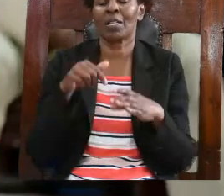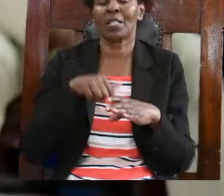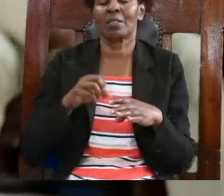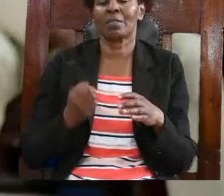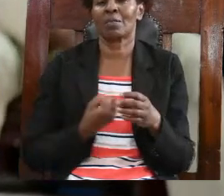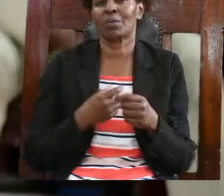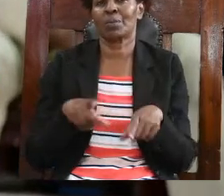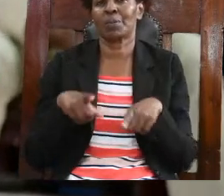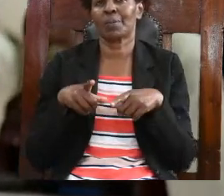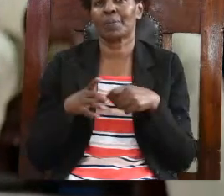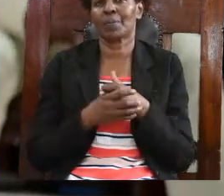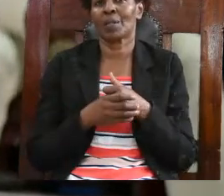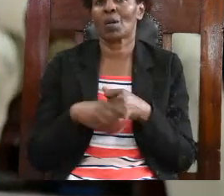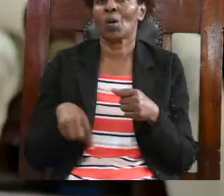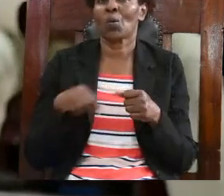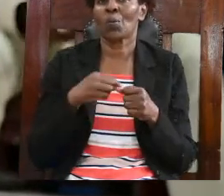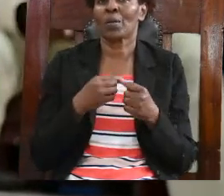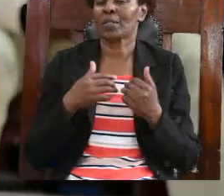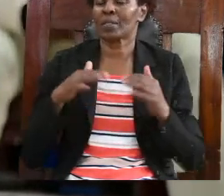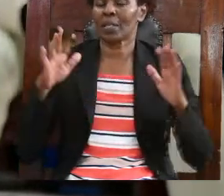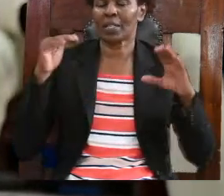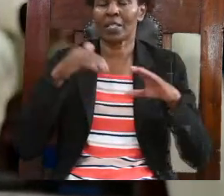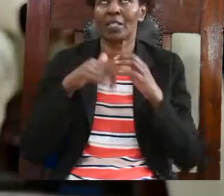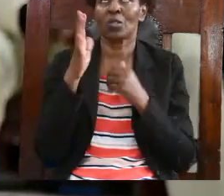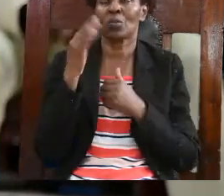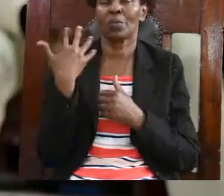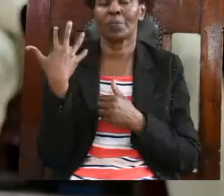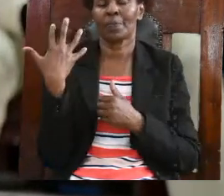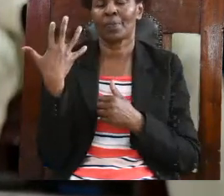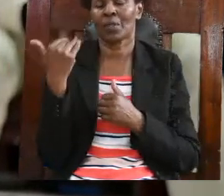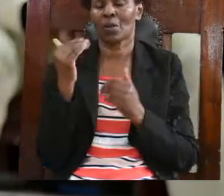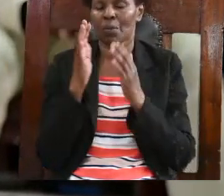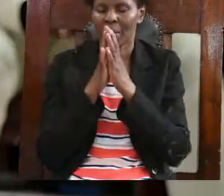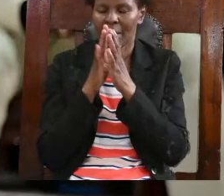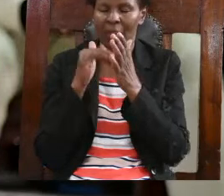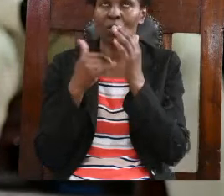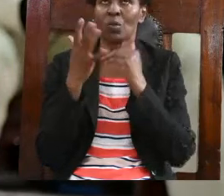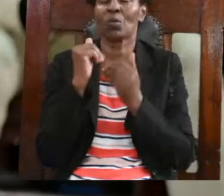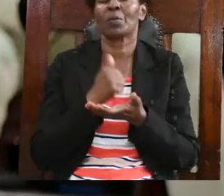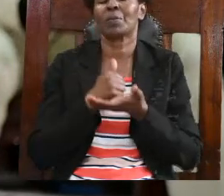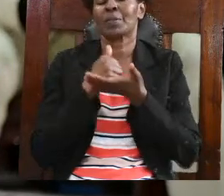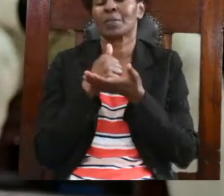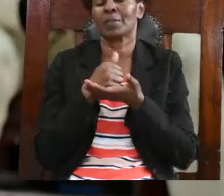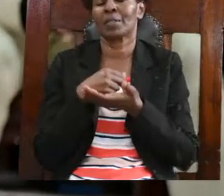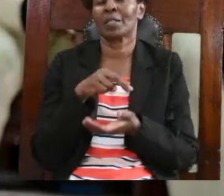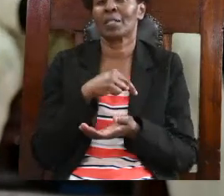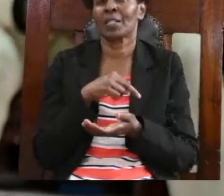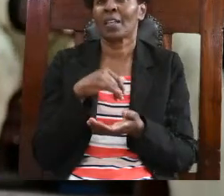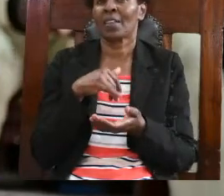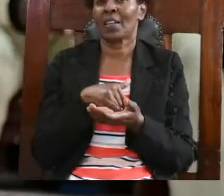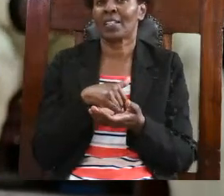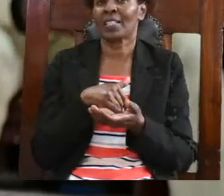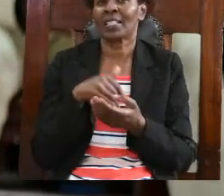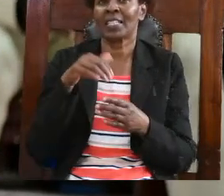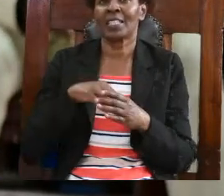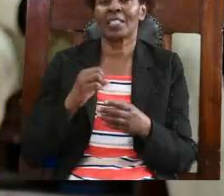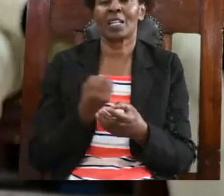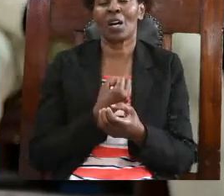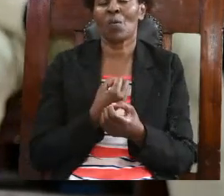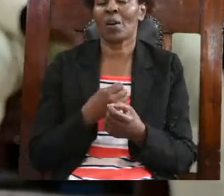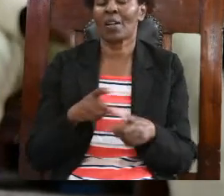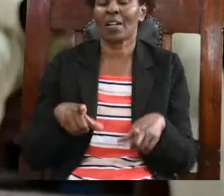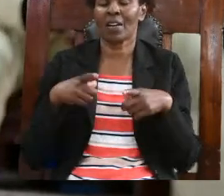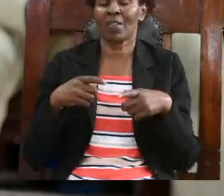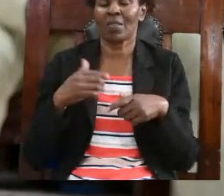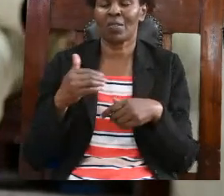mwetu. Nasi twajiweka mikononi mwako, tukiomba utusaidie. Ili katika maisha yetu ya kila